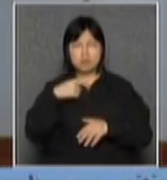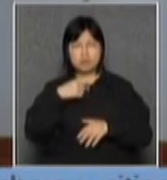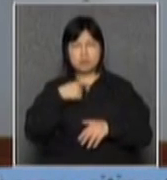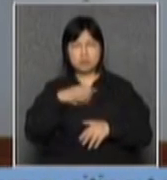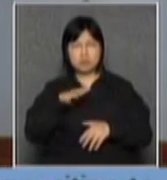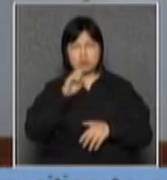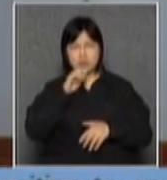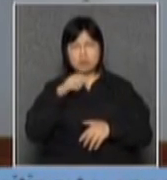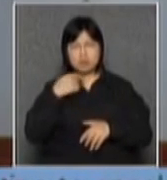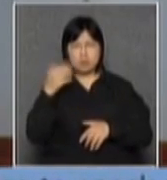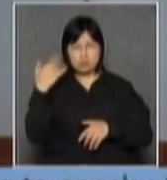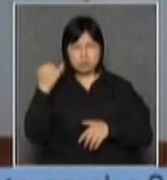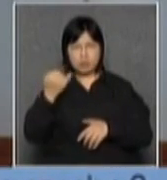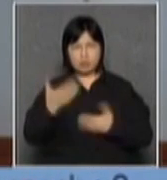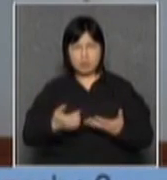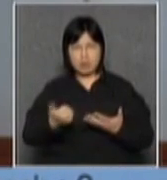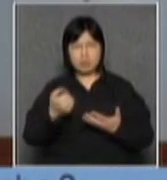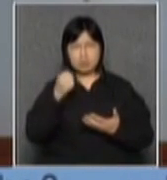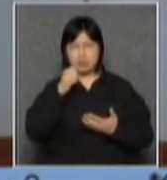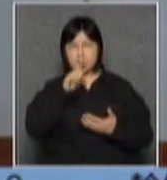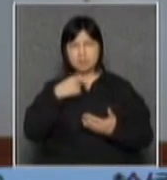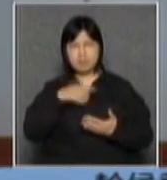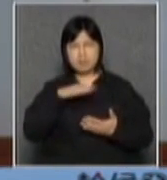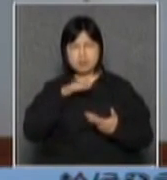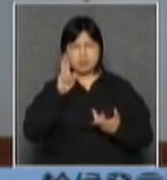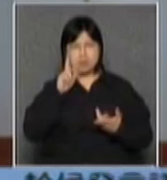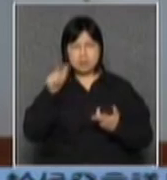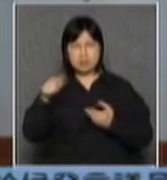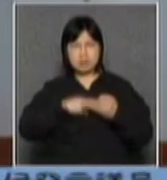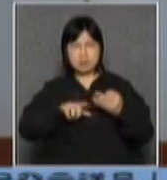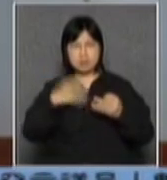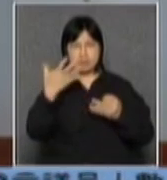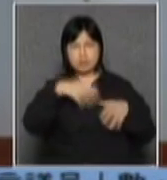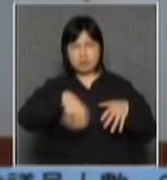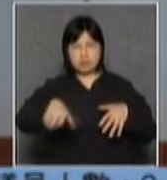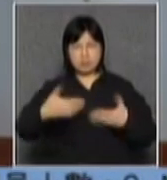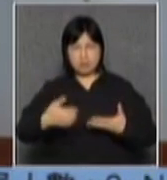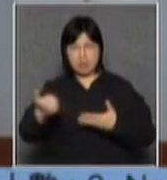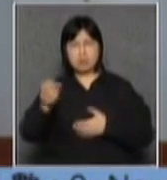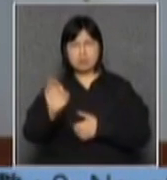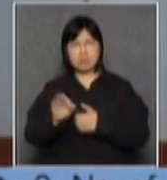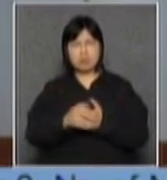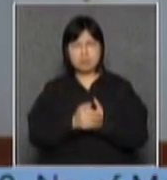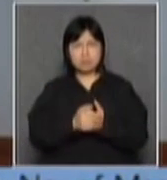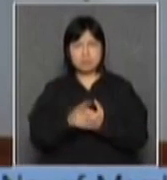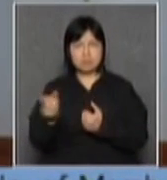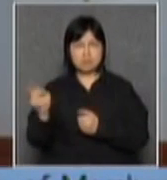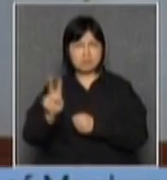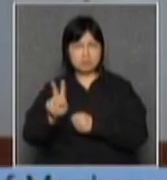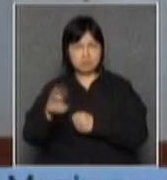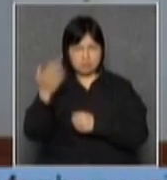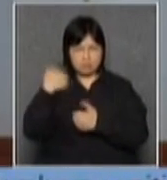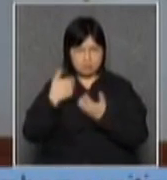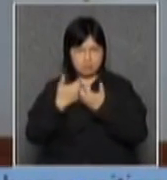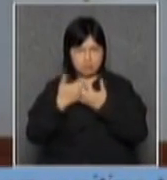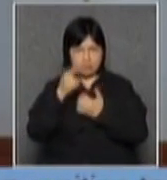啱。邊個錯今日啱就得㗎啦，叫何俊仁就做五區公投嗰時咁講嘅。佢都一樣嘅。佢過去計錯嘅